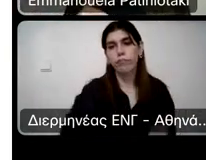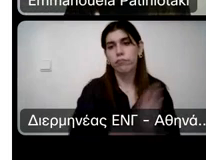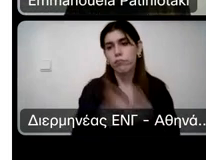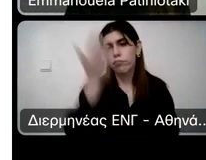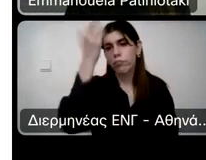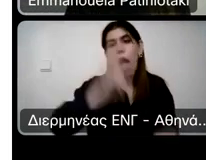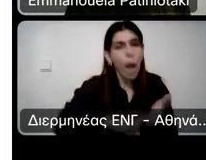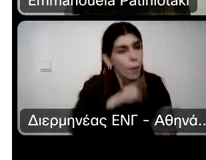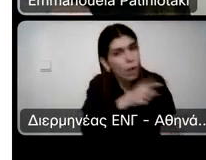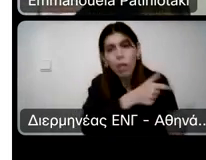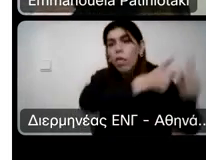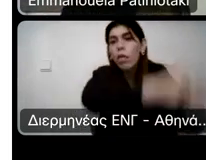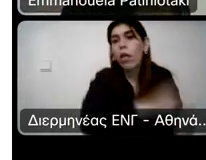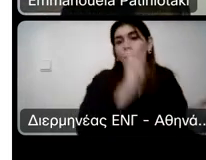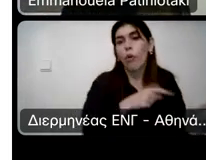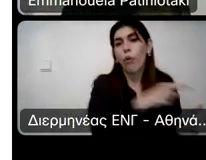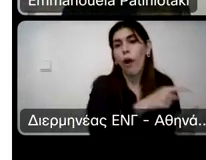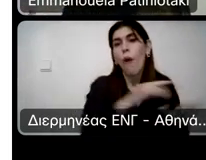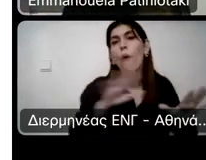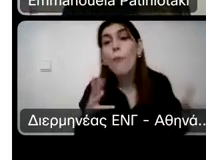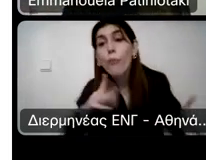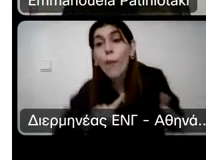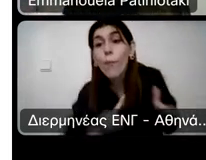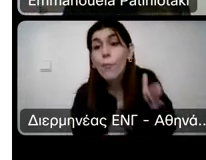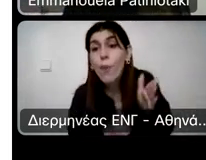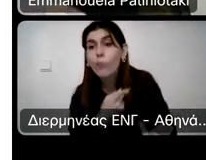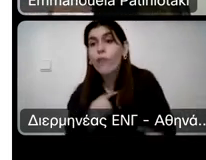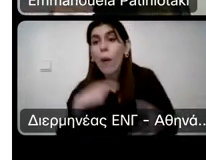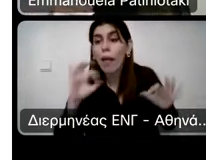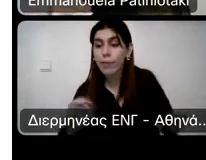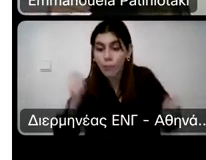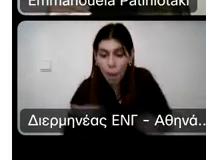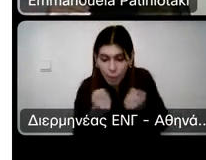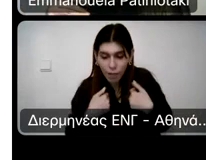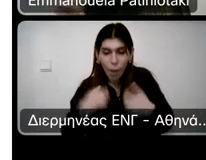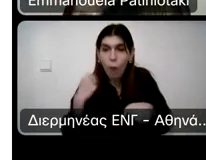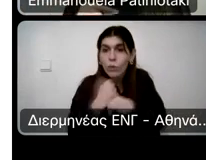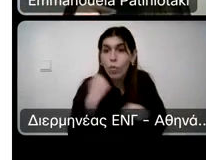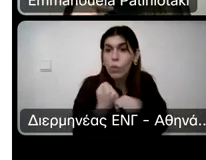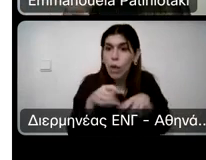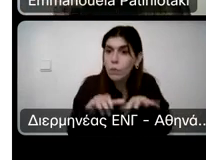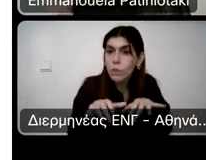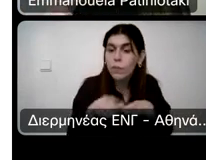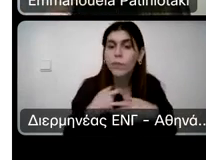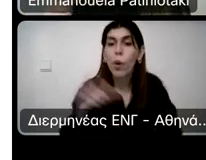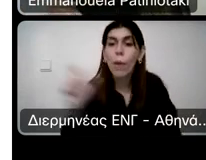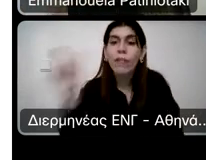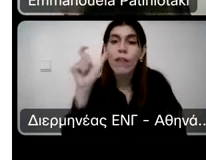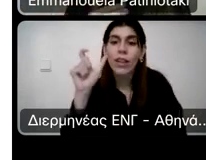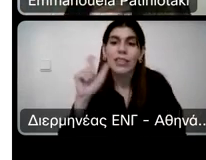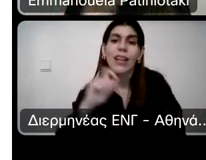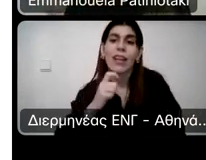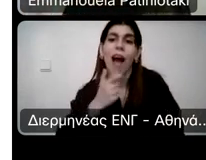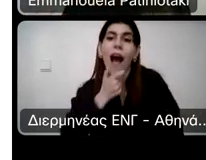στο επάγγελμα είδα την μετάφραση του disability ως,